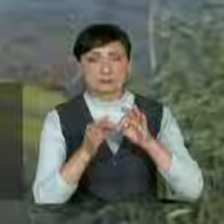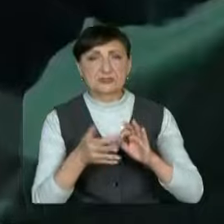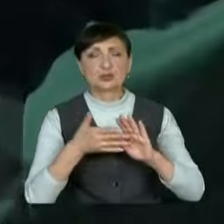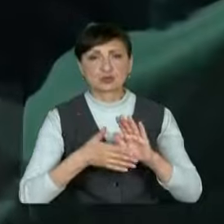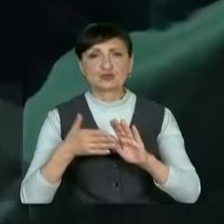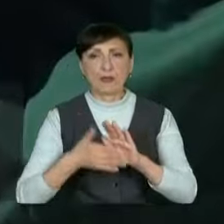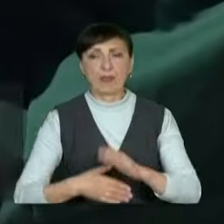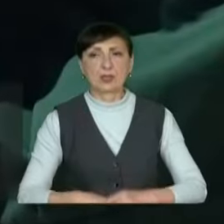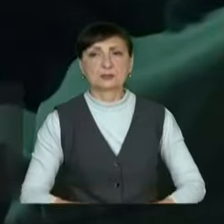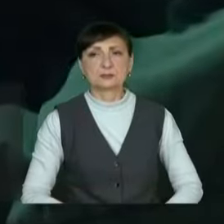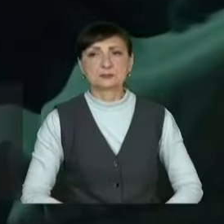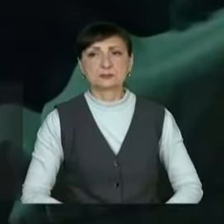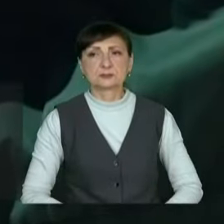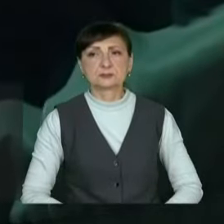изучения.